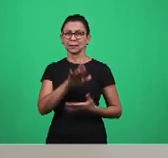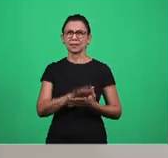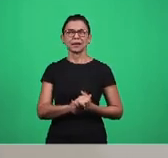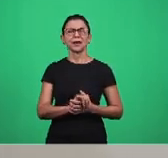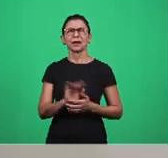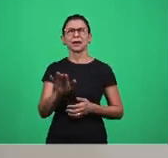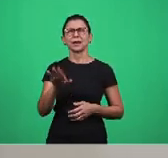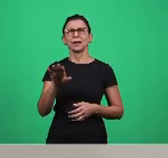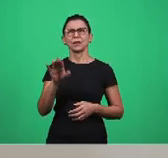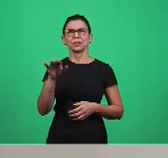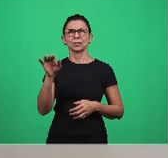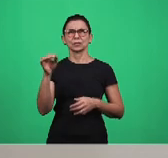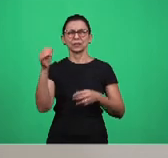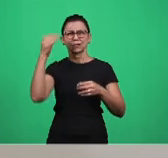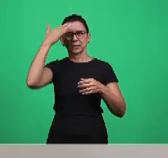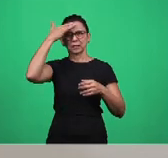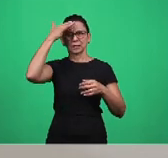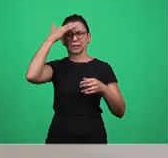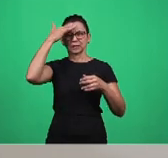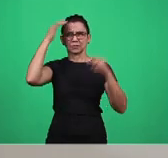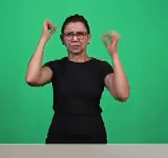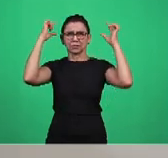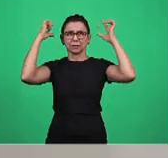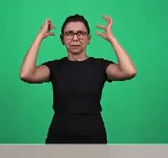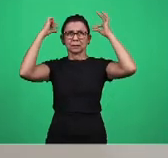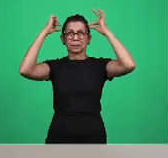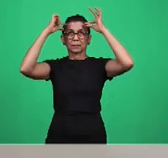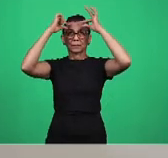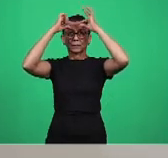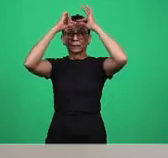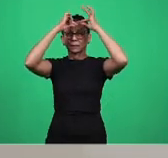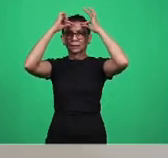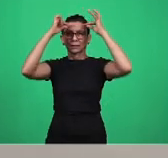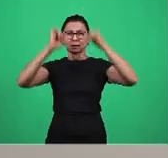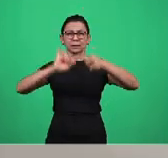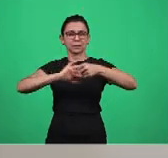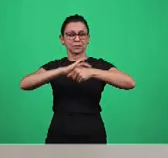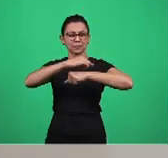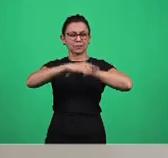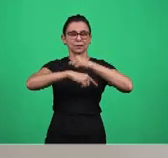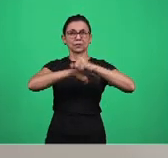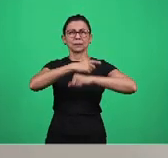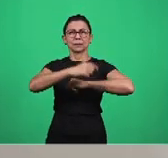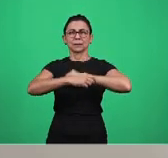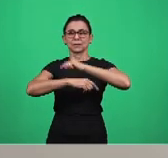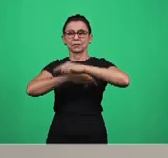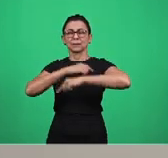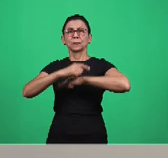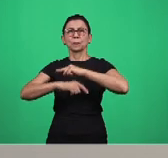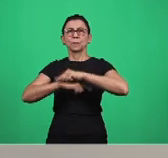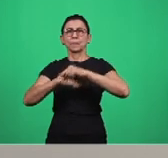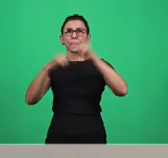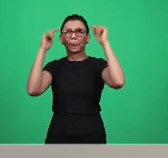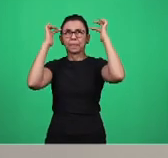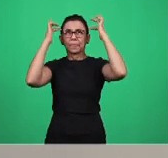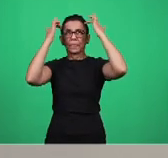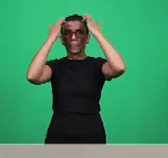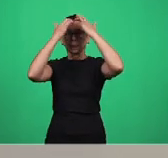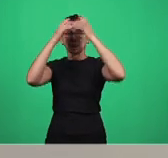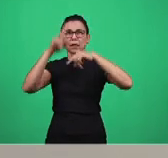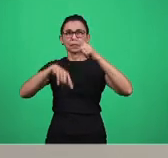une couronne et les bracelets. Donc, celui qui était sur le front, c'était le Saint-Esprit. Et les